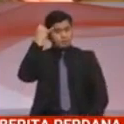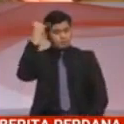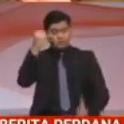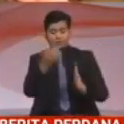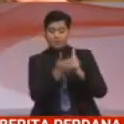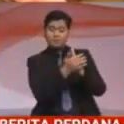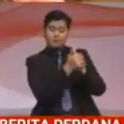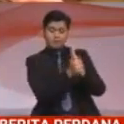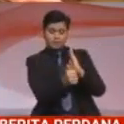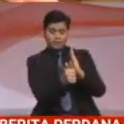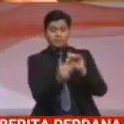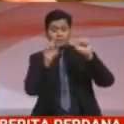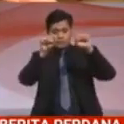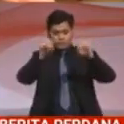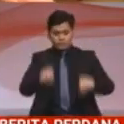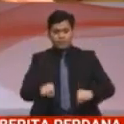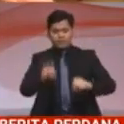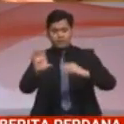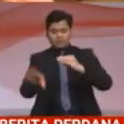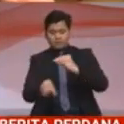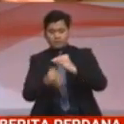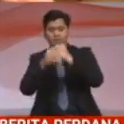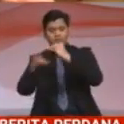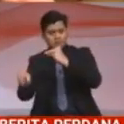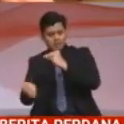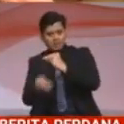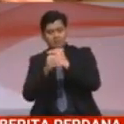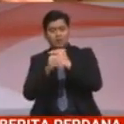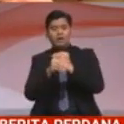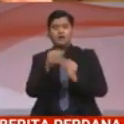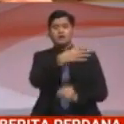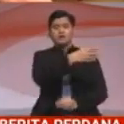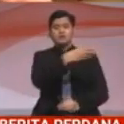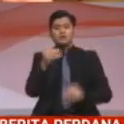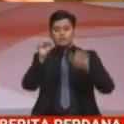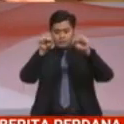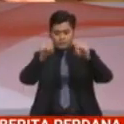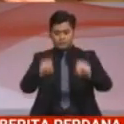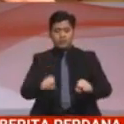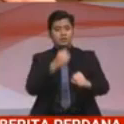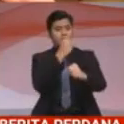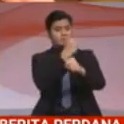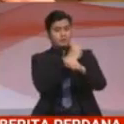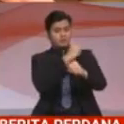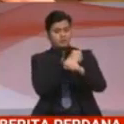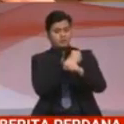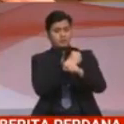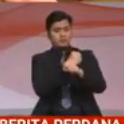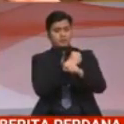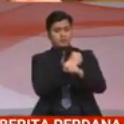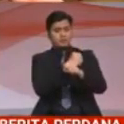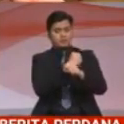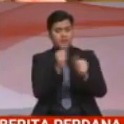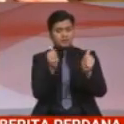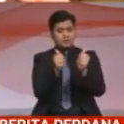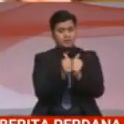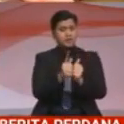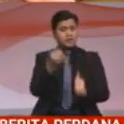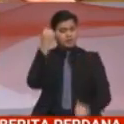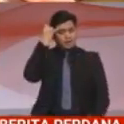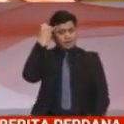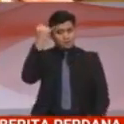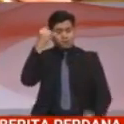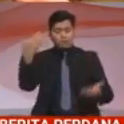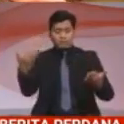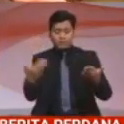skill dapat ditingkatkan, tetapi juga mereka boleh kembali bertugas dengan pengetahuan dan kemahiran baru. Dan